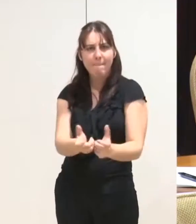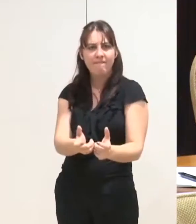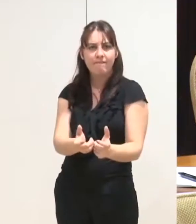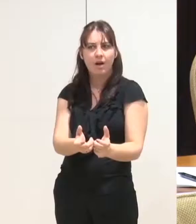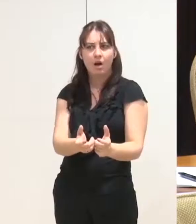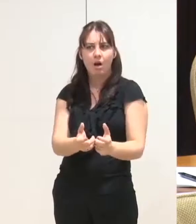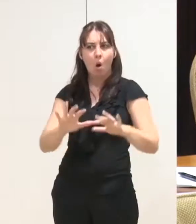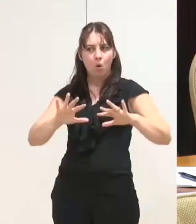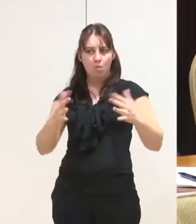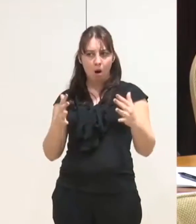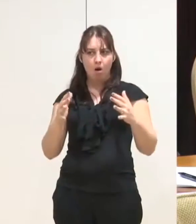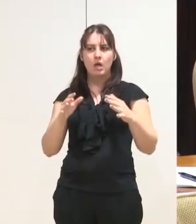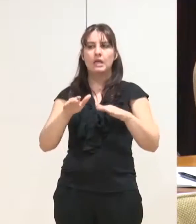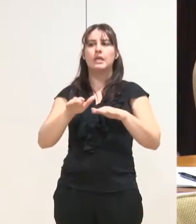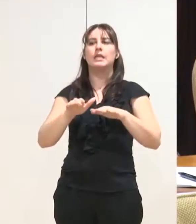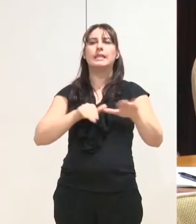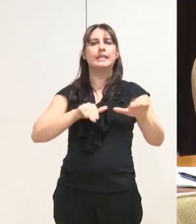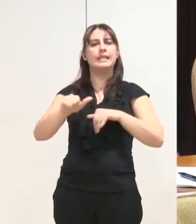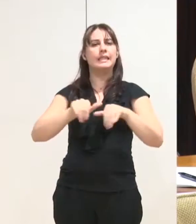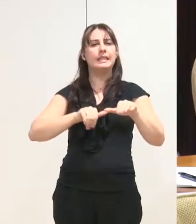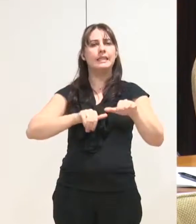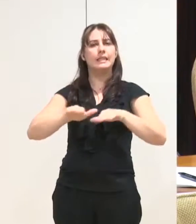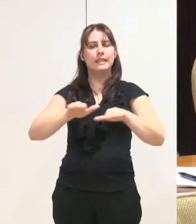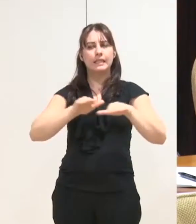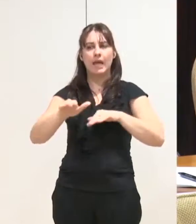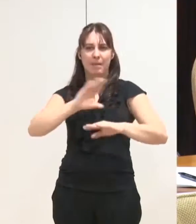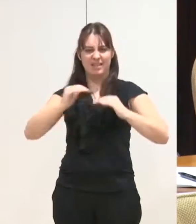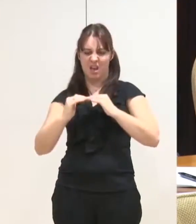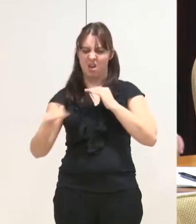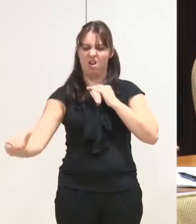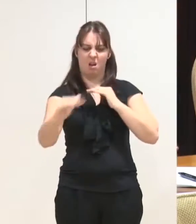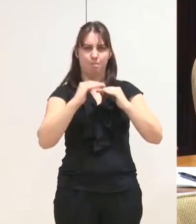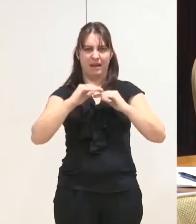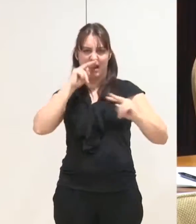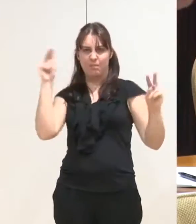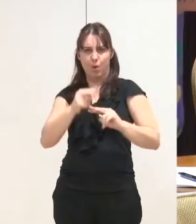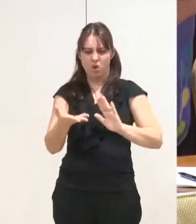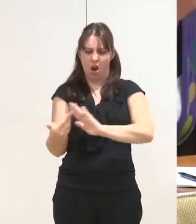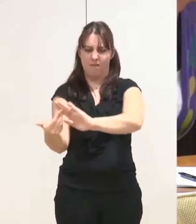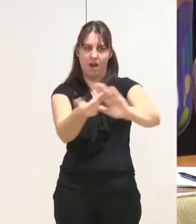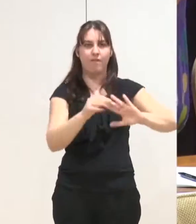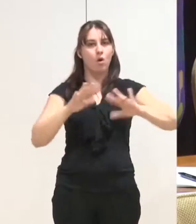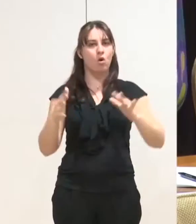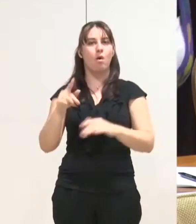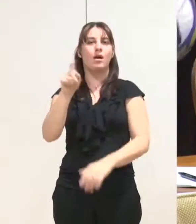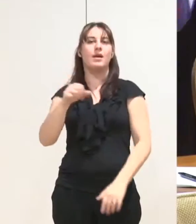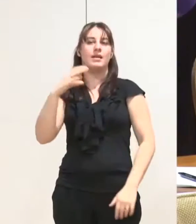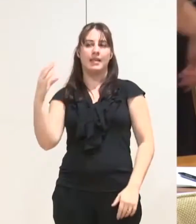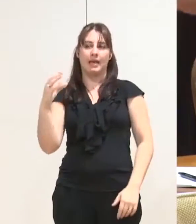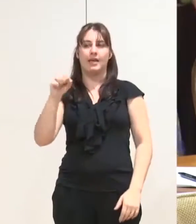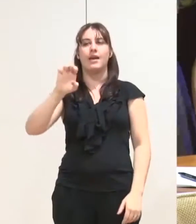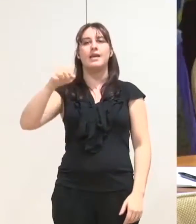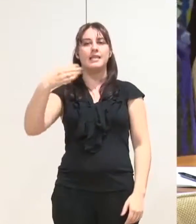une adaptation du système constructif qui complète les mesures de dépollution de la parcelle qui seront réalisées par l'aménageur de la ZAC, la SEM